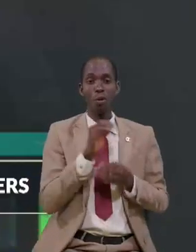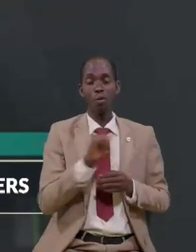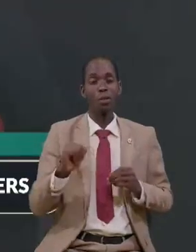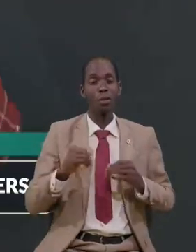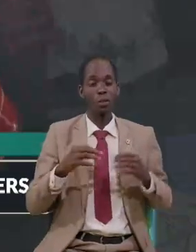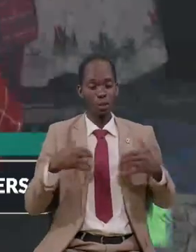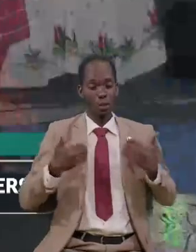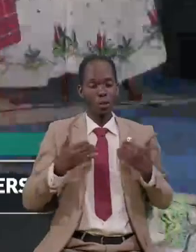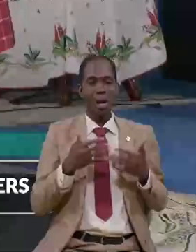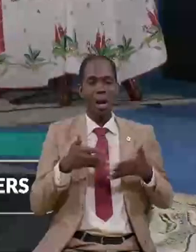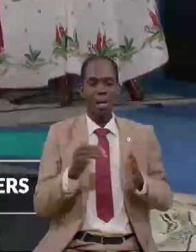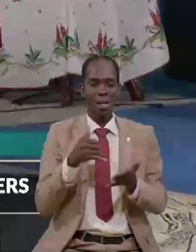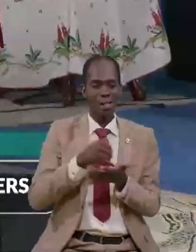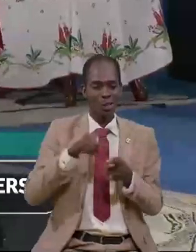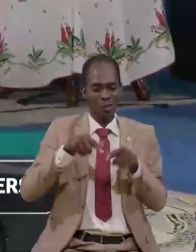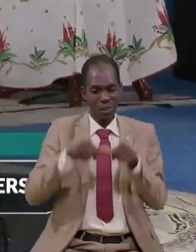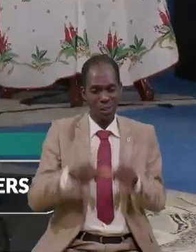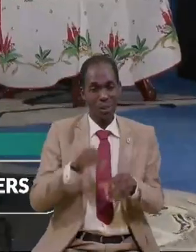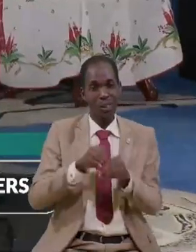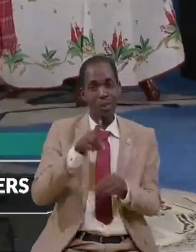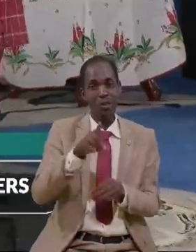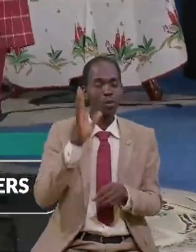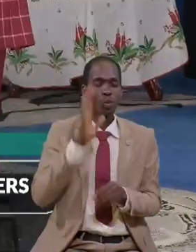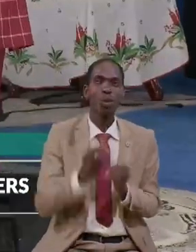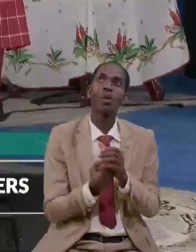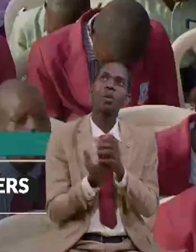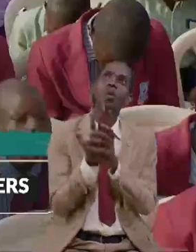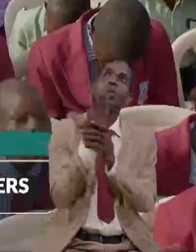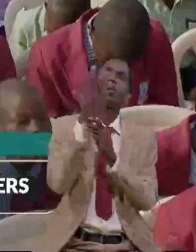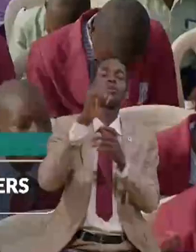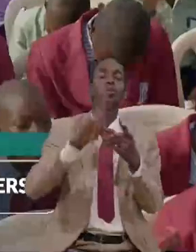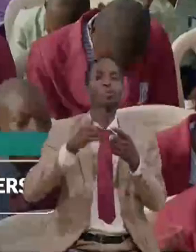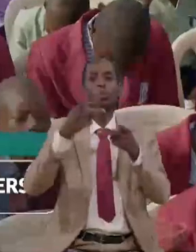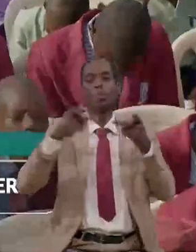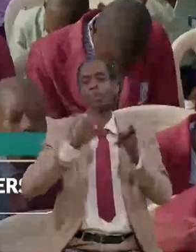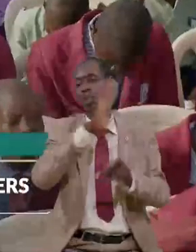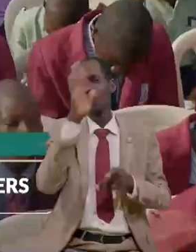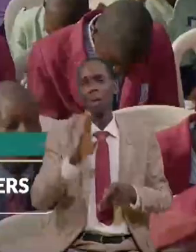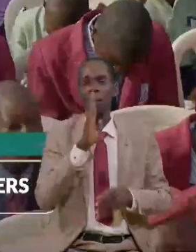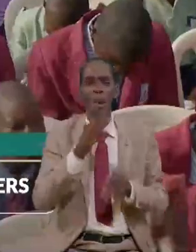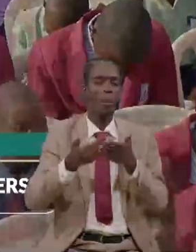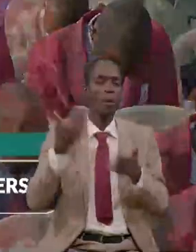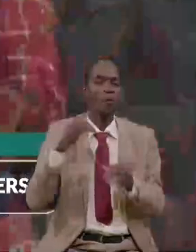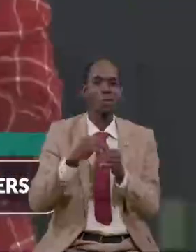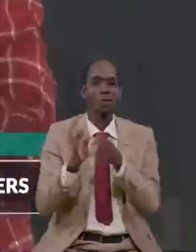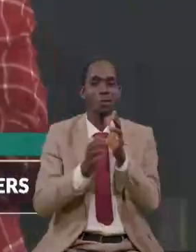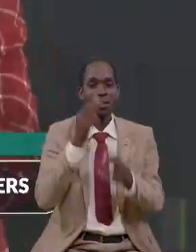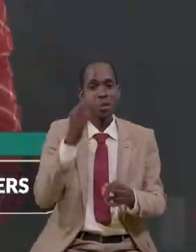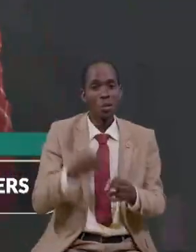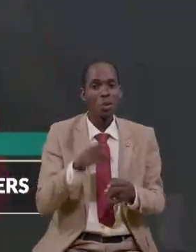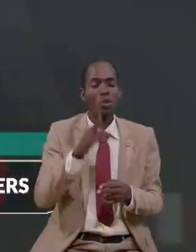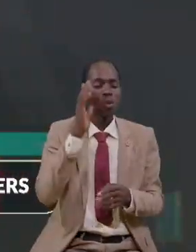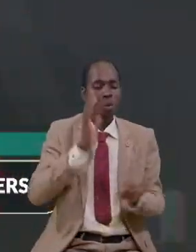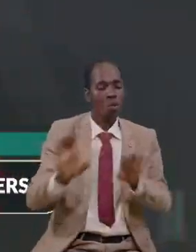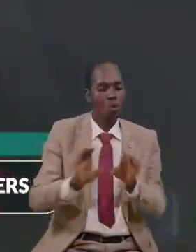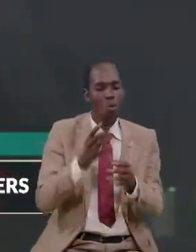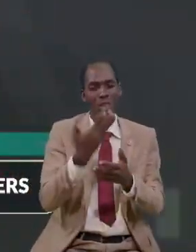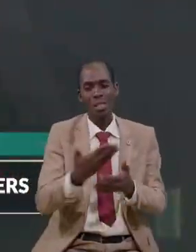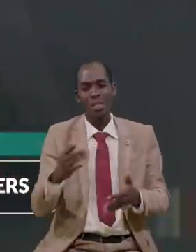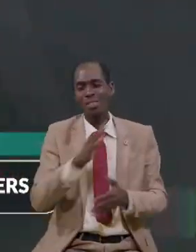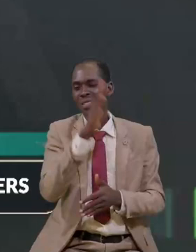cela d'être en toi. Tu iras là où tu n'as jamais été. Tu feras des choses que tu n'as jamais